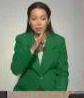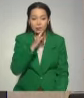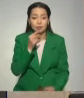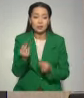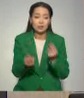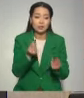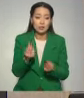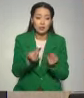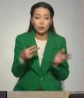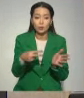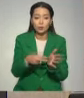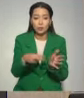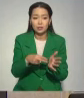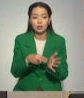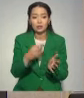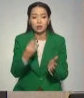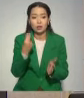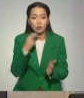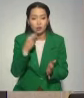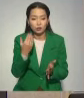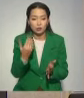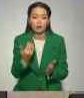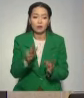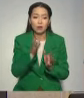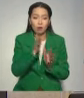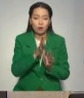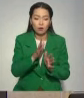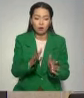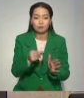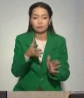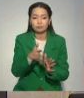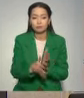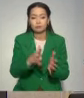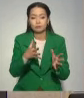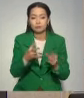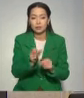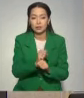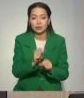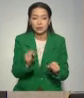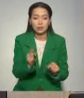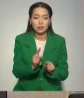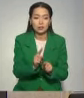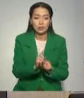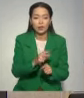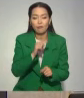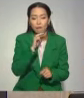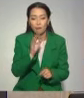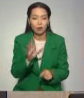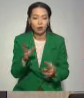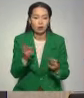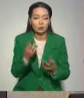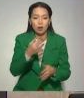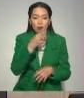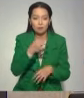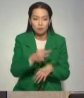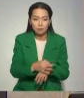соразмерных количеству и качество употребляемых благ а также собственных доходов нельзя также упускать из внимания отечественных